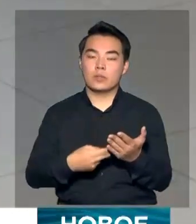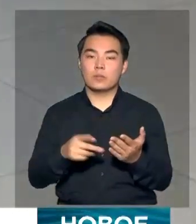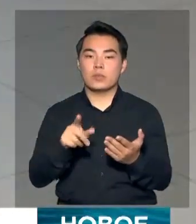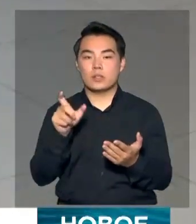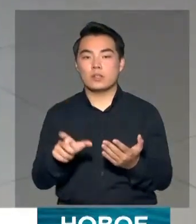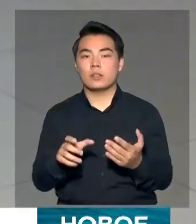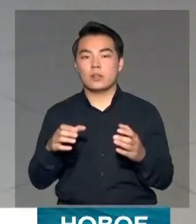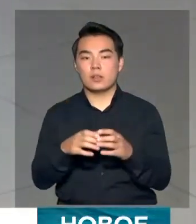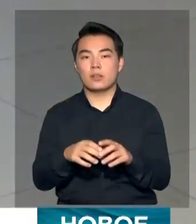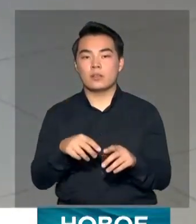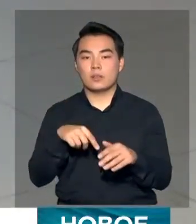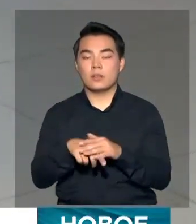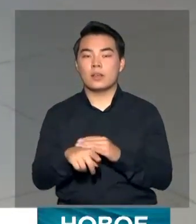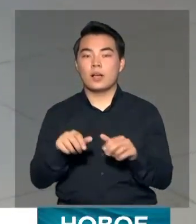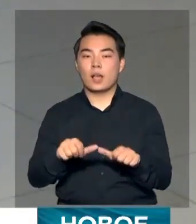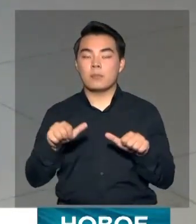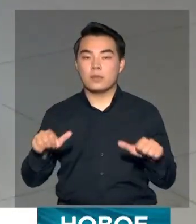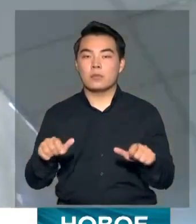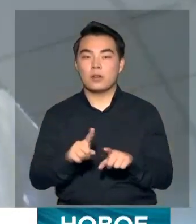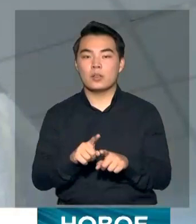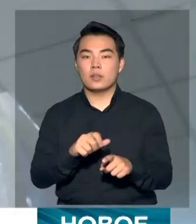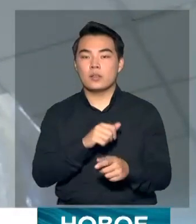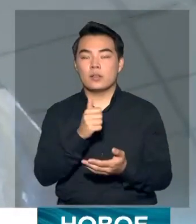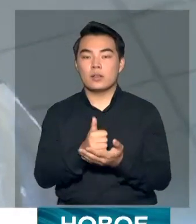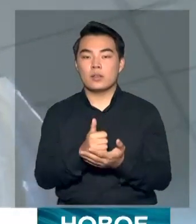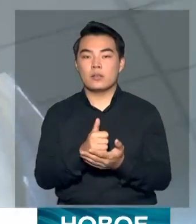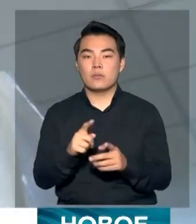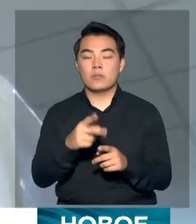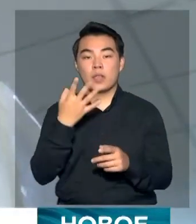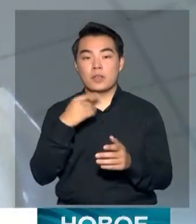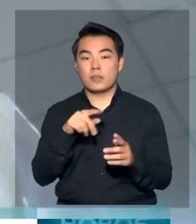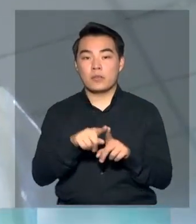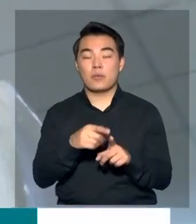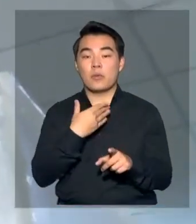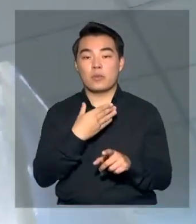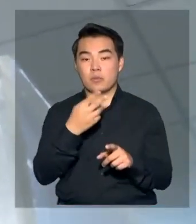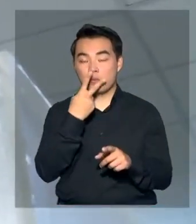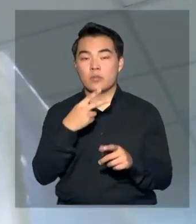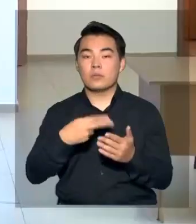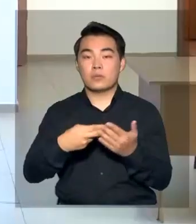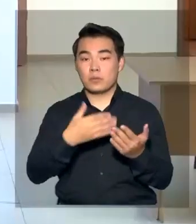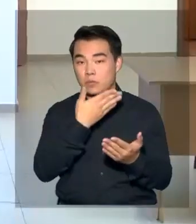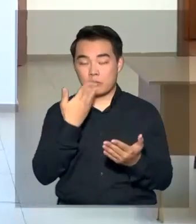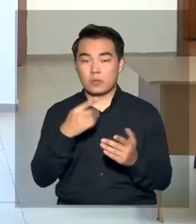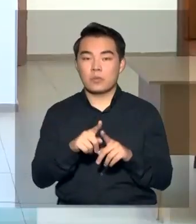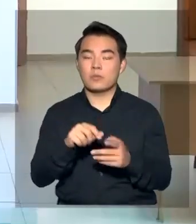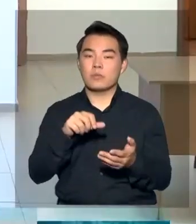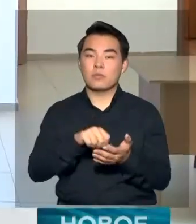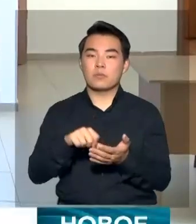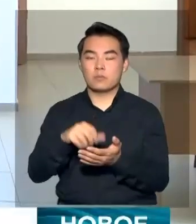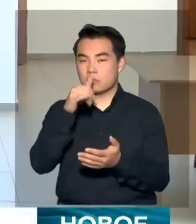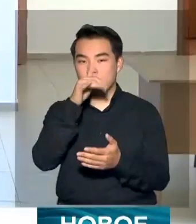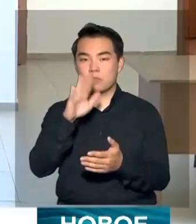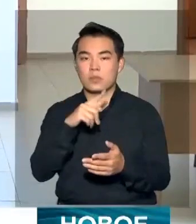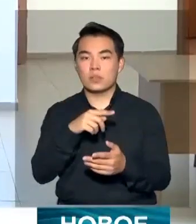члена избирательной комиссии, без нее голос признают недействительным. В кабинке для голосования вы должны быть одни. Кроме